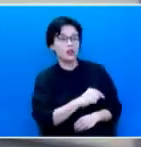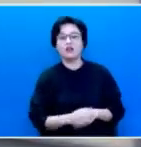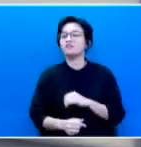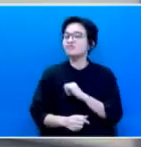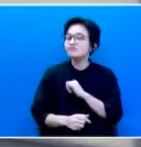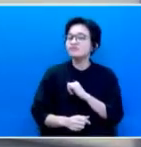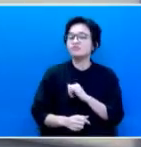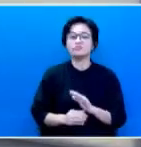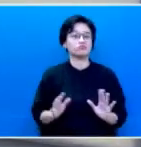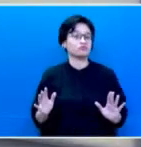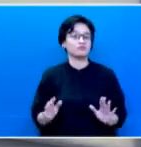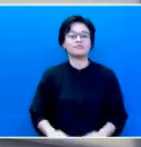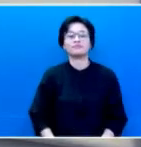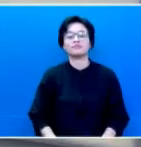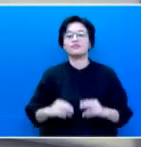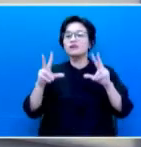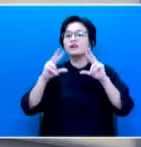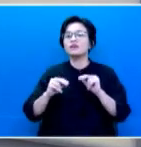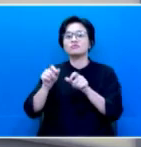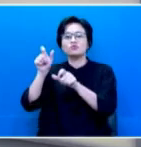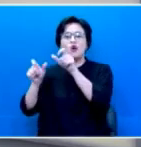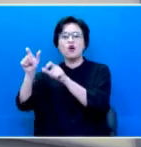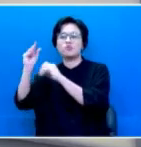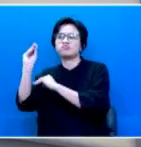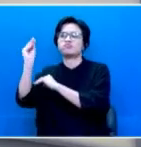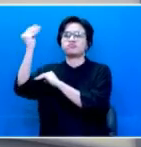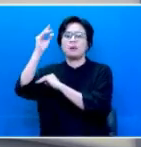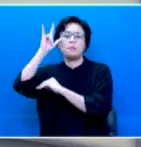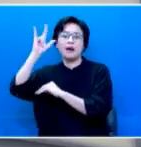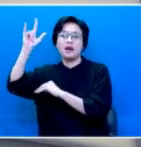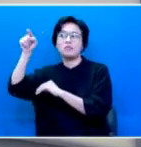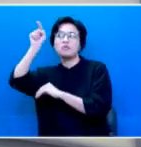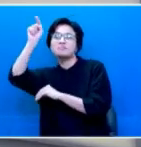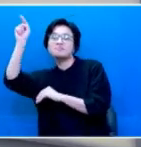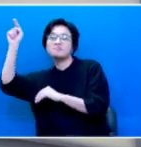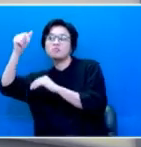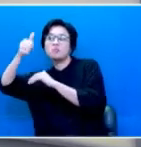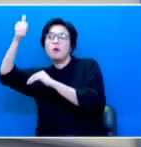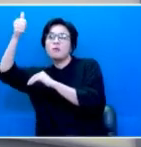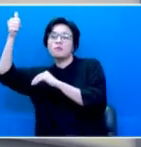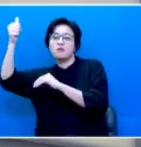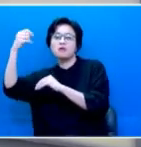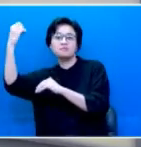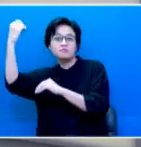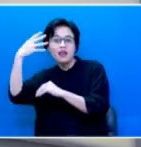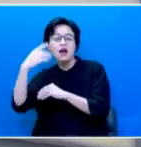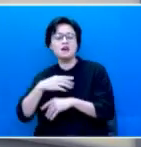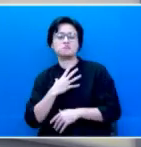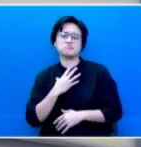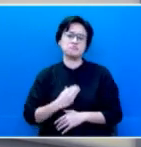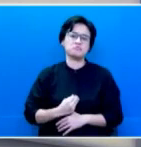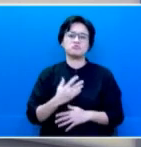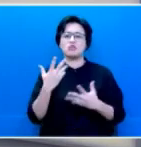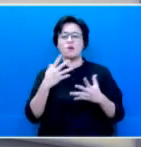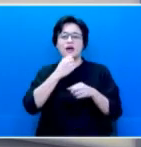kan ya Beberapa elit PDIP menyebut kecewa dengan Gibran dan merasa ditinggalkan oleh Jokowi